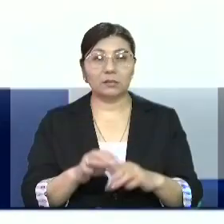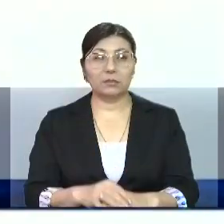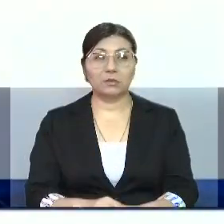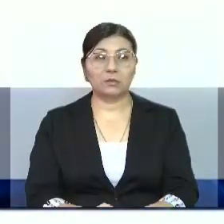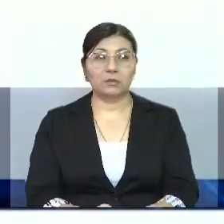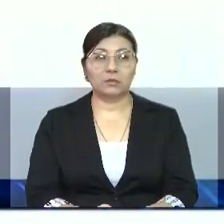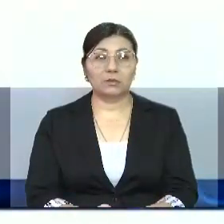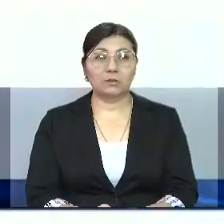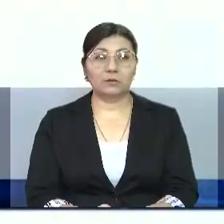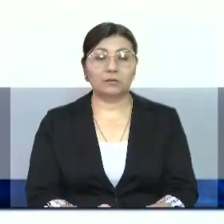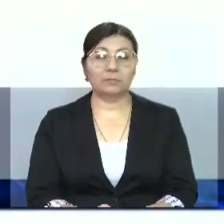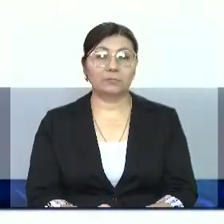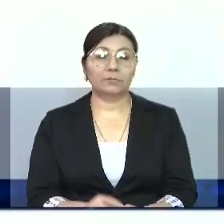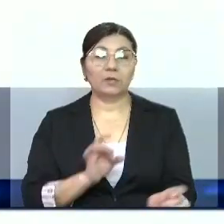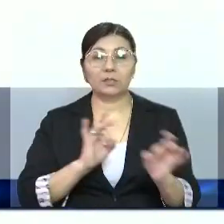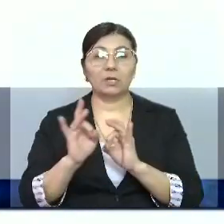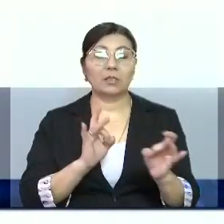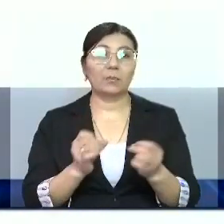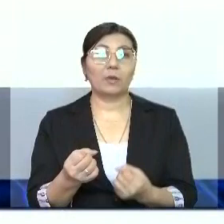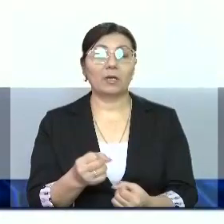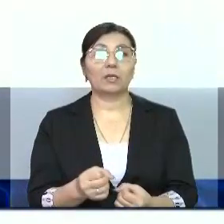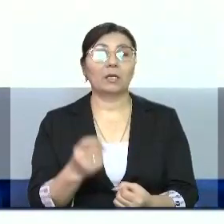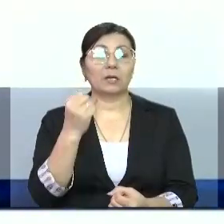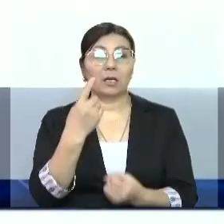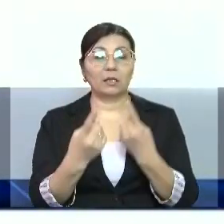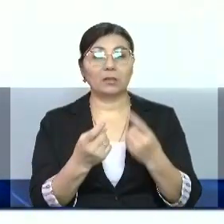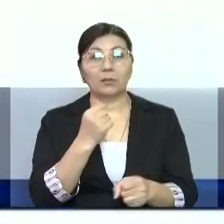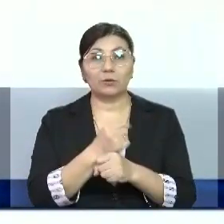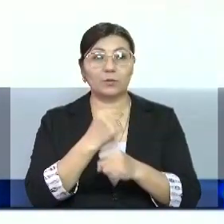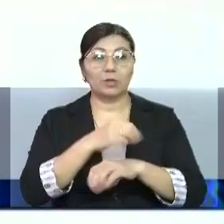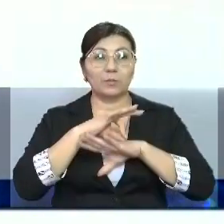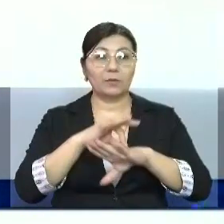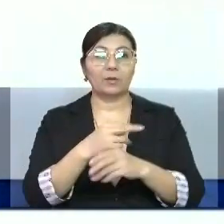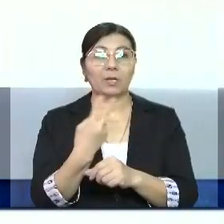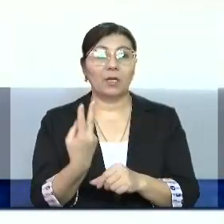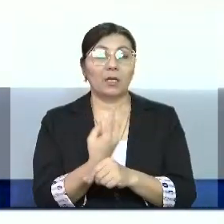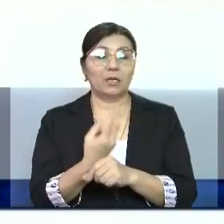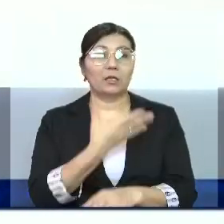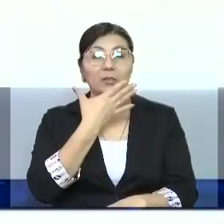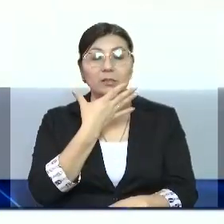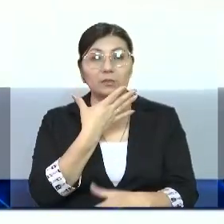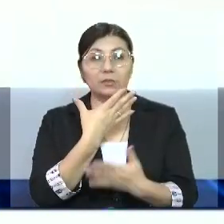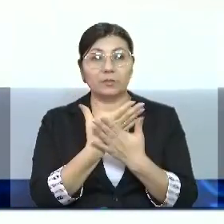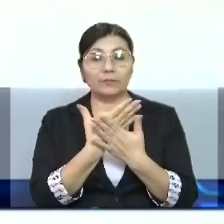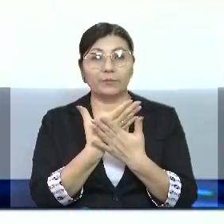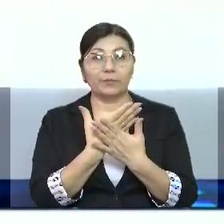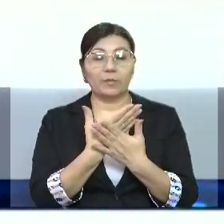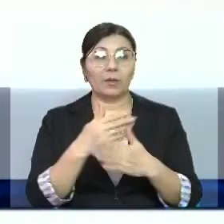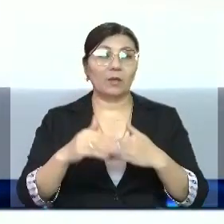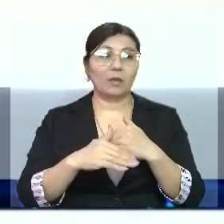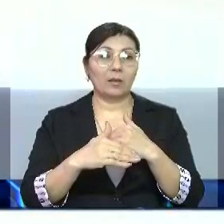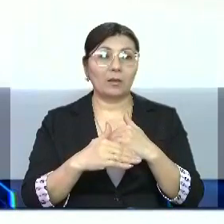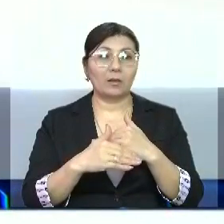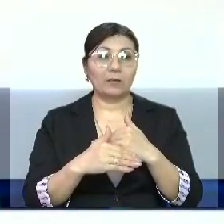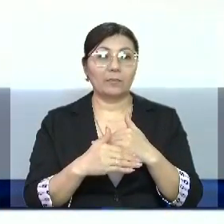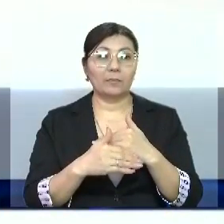шара жұмыстар жүргізіп отыр. Ол бірінші себеп, екінші себеп жаңа архитектураның обликаны құртқан себебі.